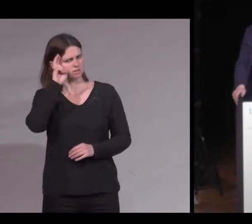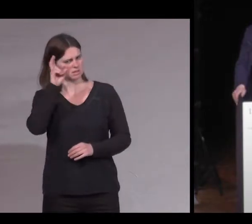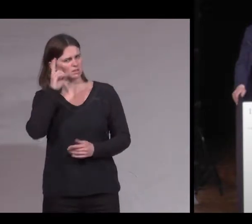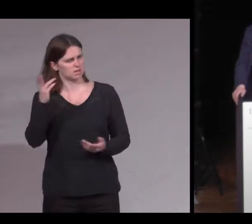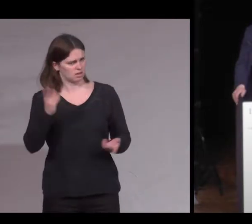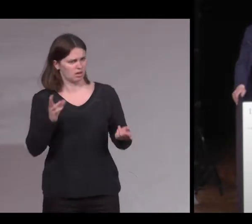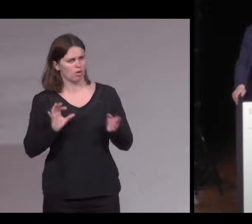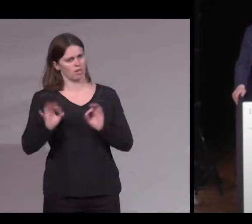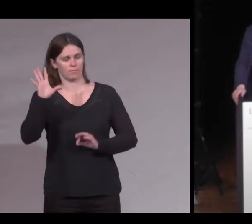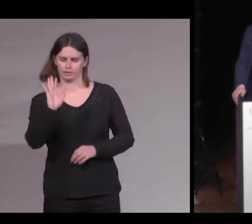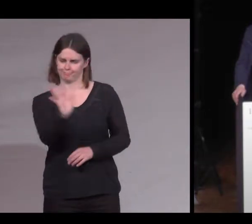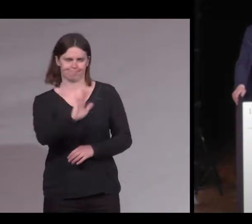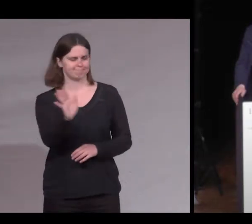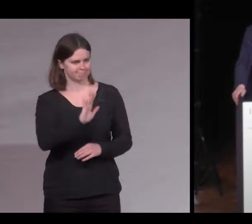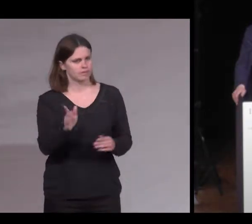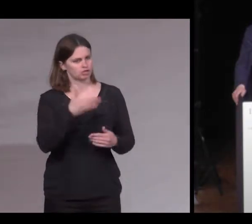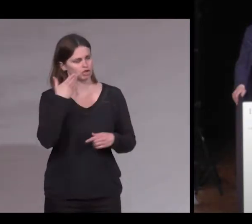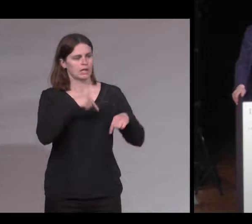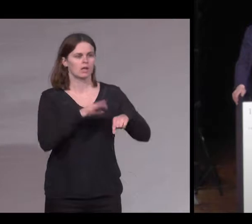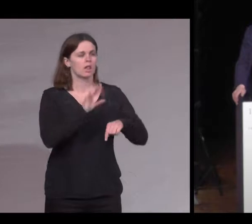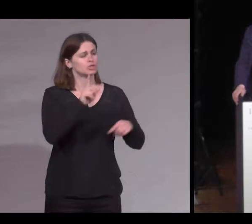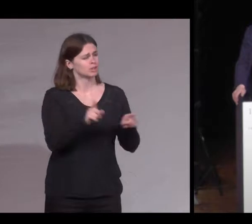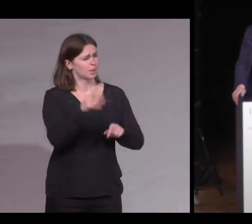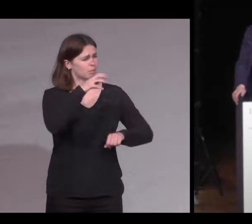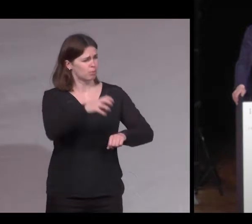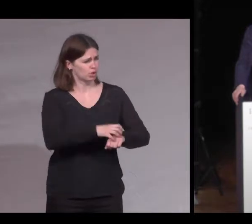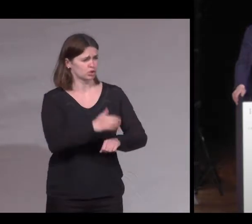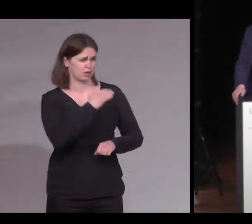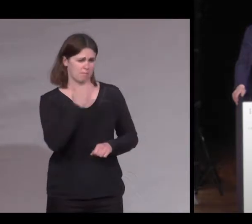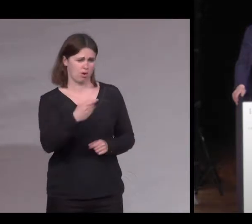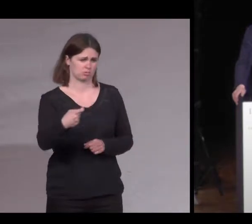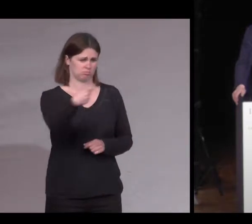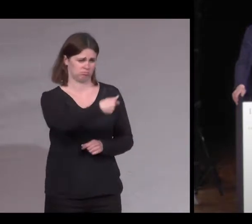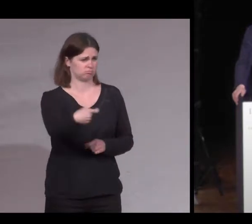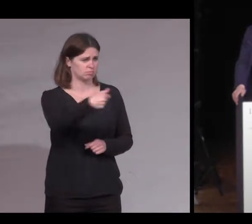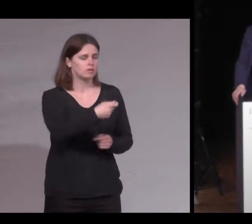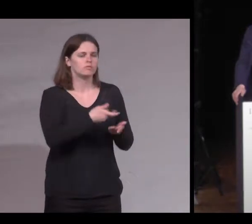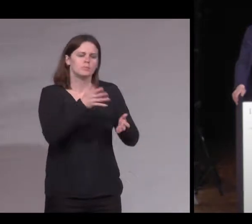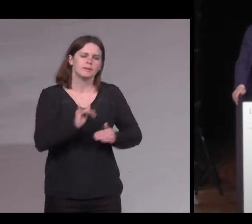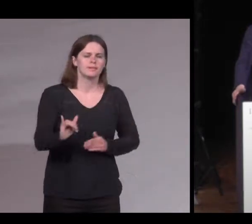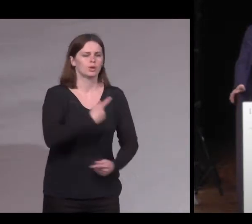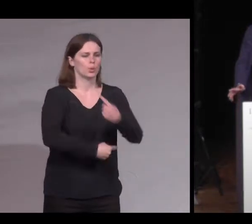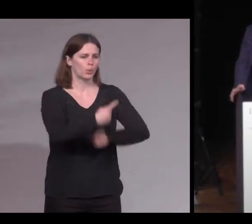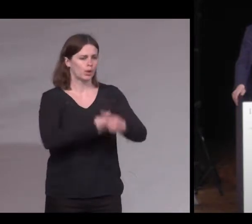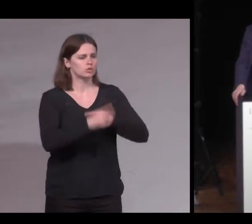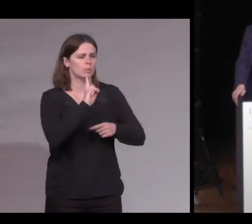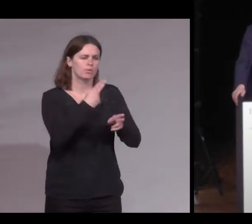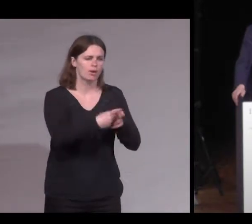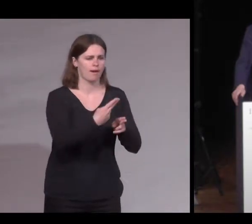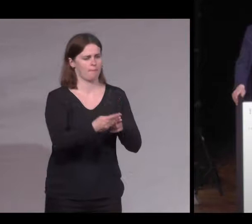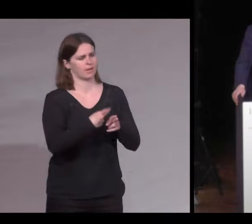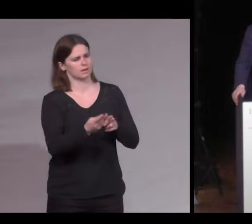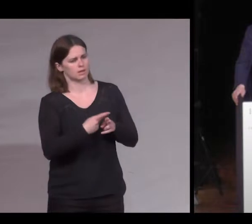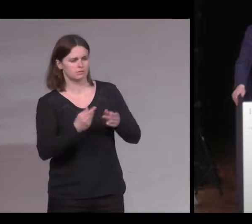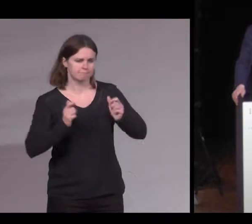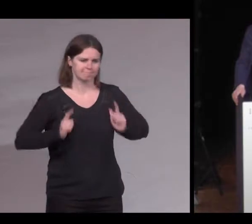úhradě hlediska zdravotních pojišťoven, která není standardem v Evropě a ve světě. Co nám může lehce